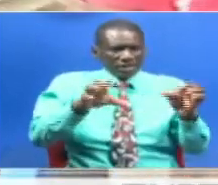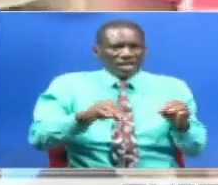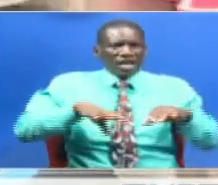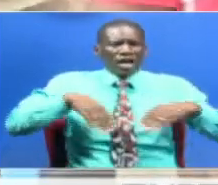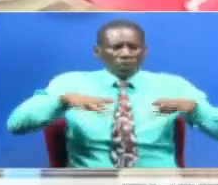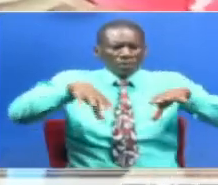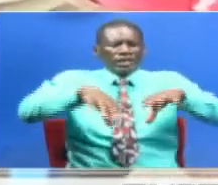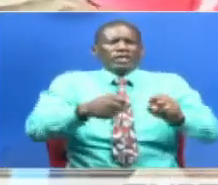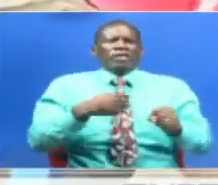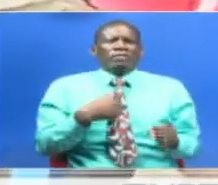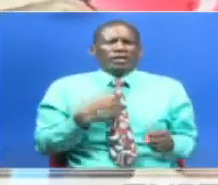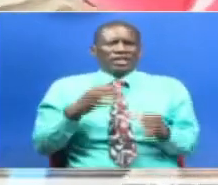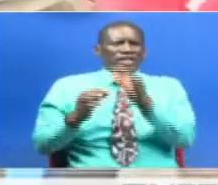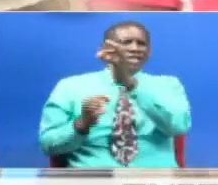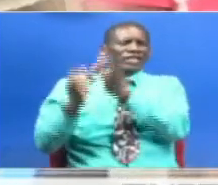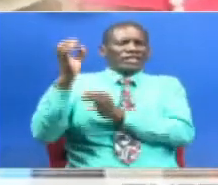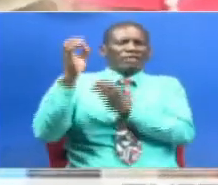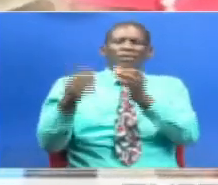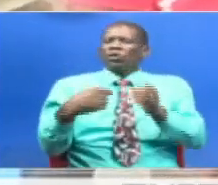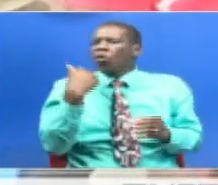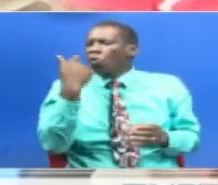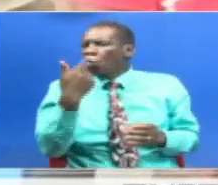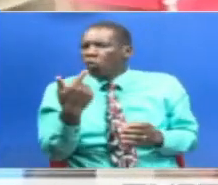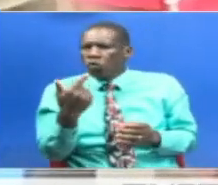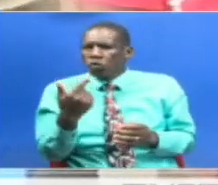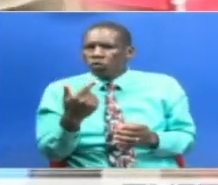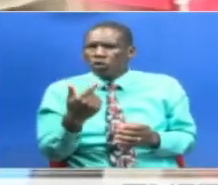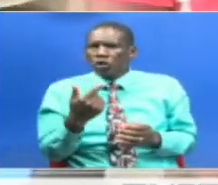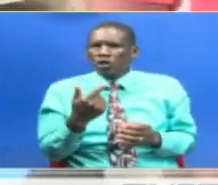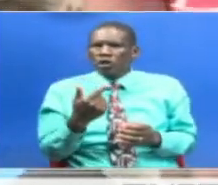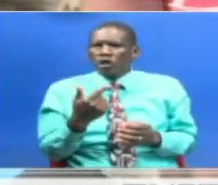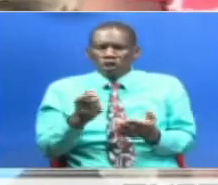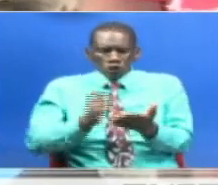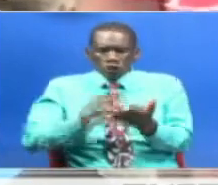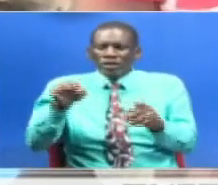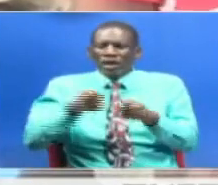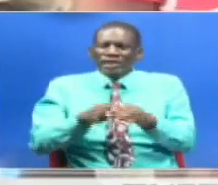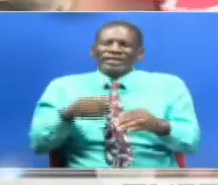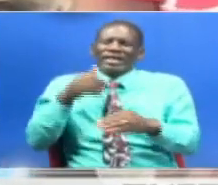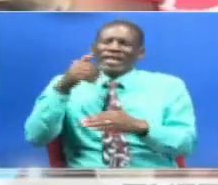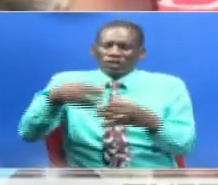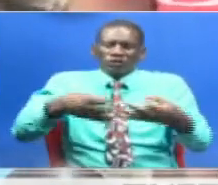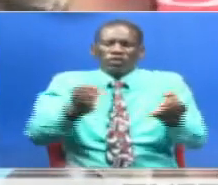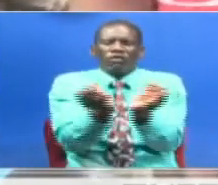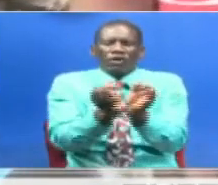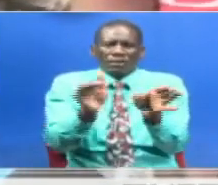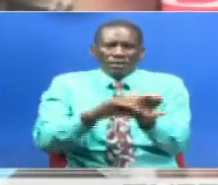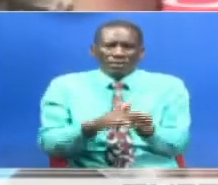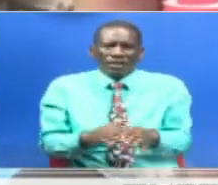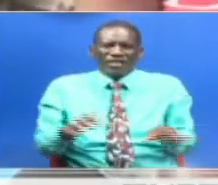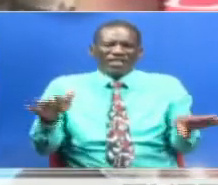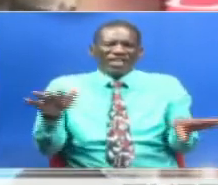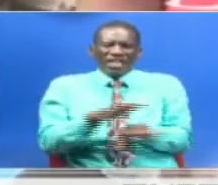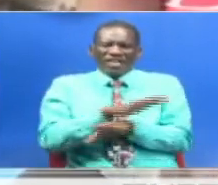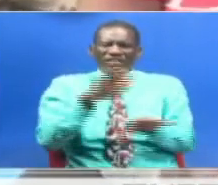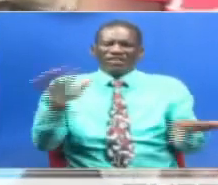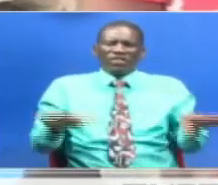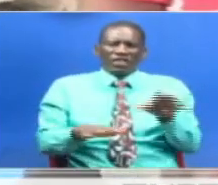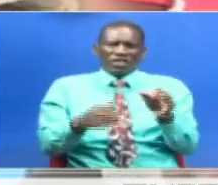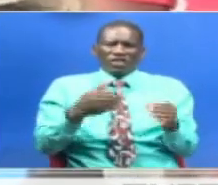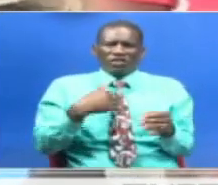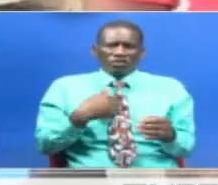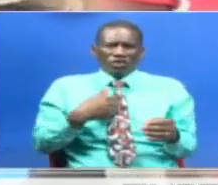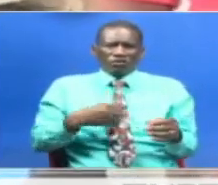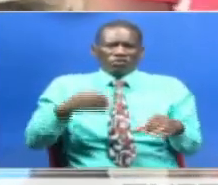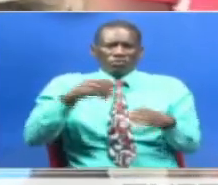depends on who he wrote to be the next of kin. Because in everything, you have to put the